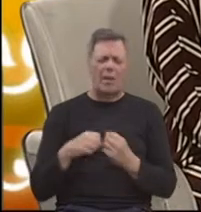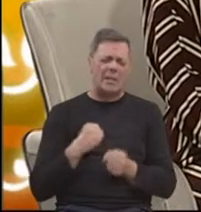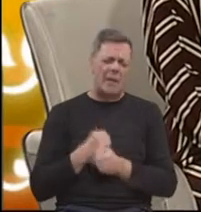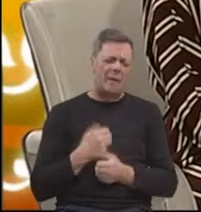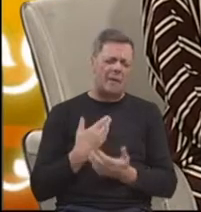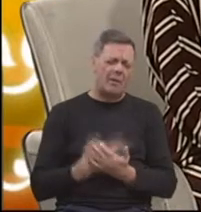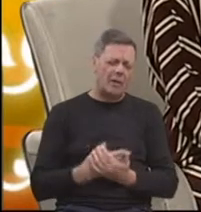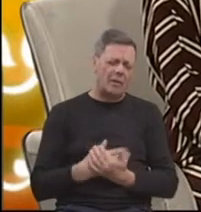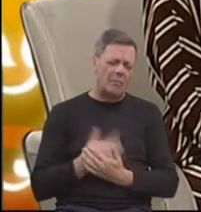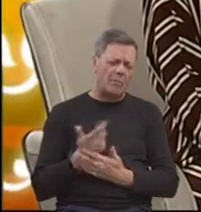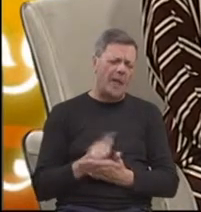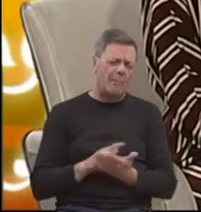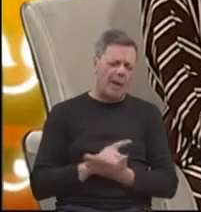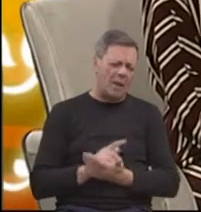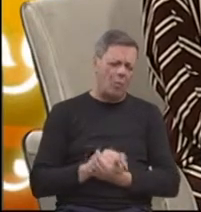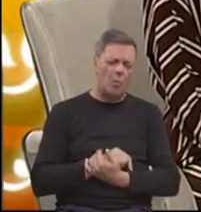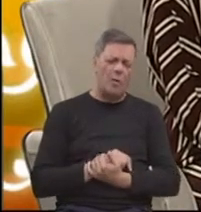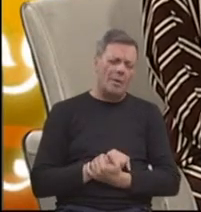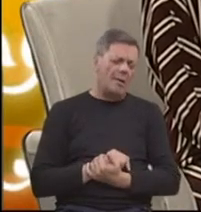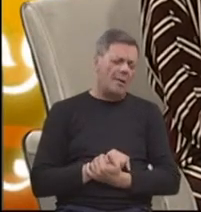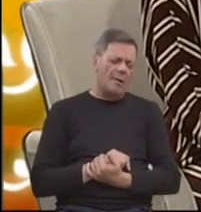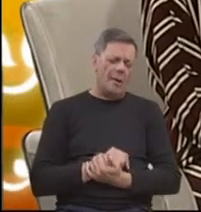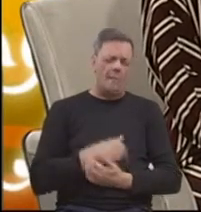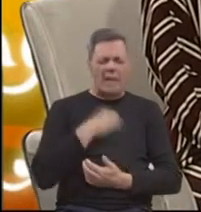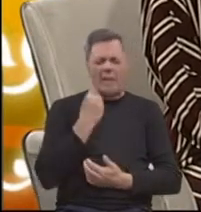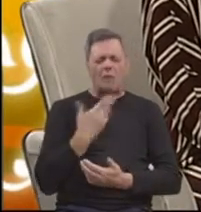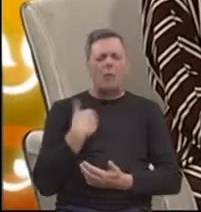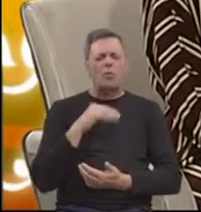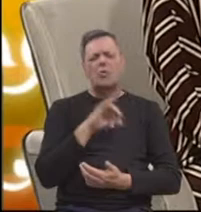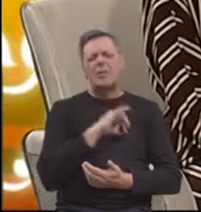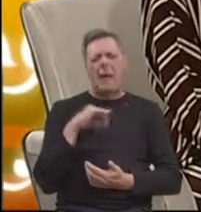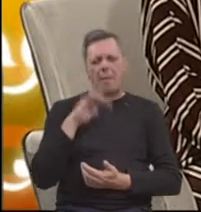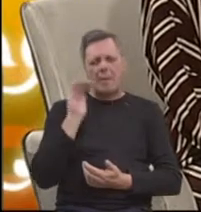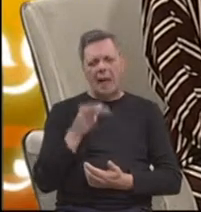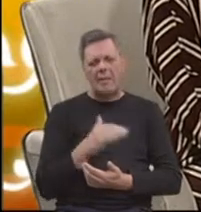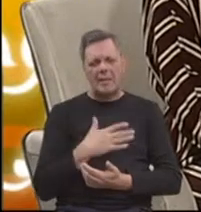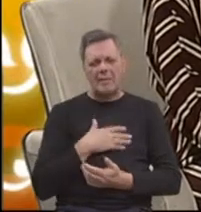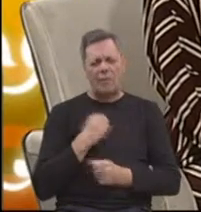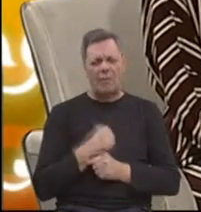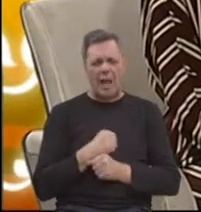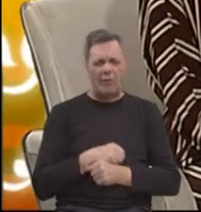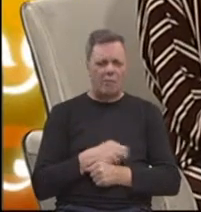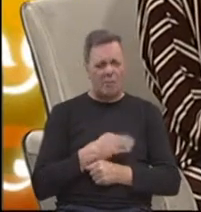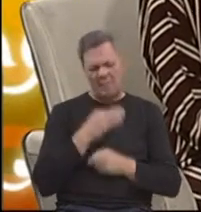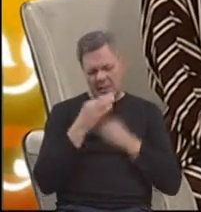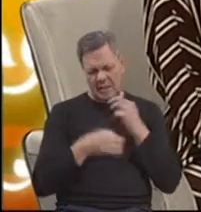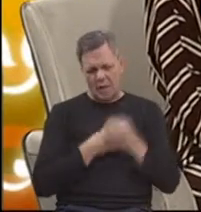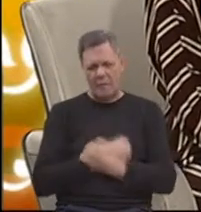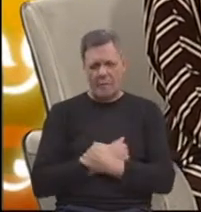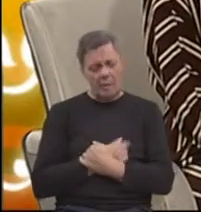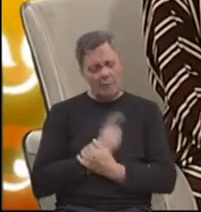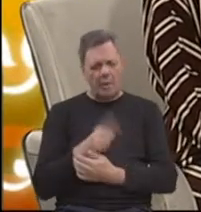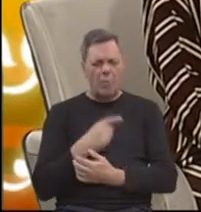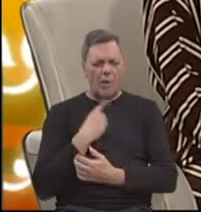način da smo dali priliku ne samo pozvanim, nego i predavačima koji su se prijavili sami sa svojim radovima i istraživanjima. I